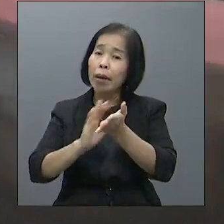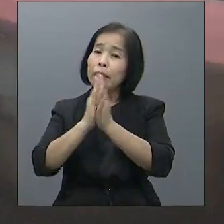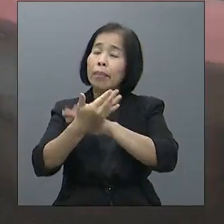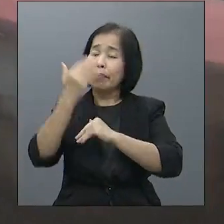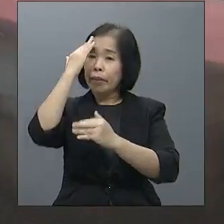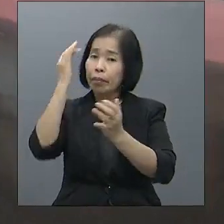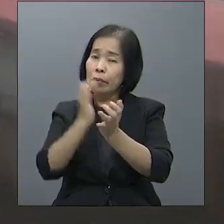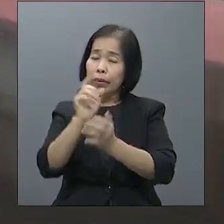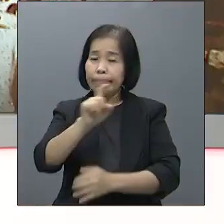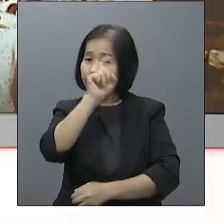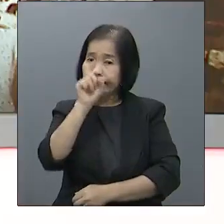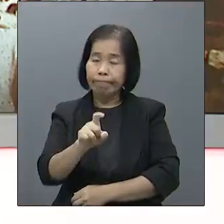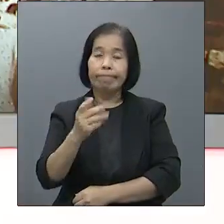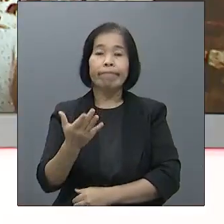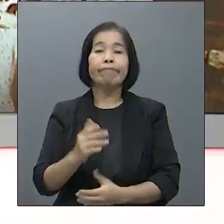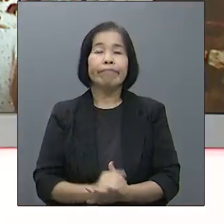ปตำรวจฉบับใหม่นะครั